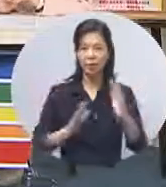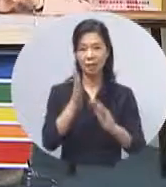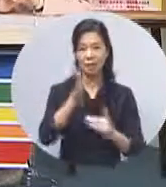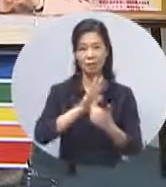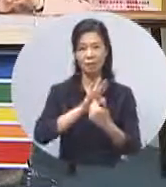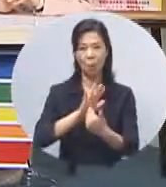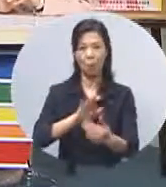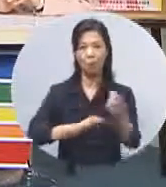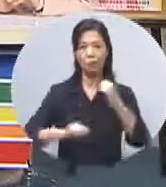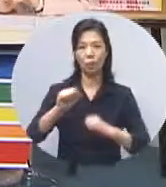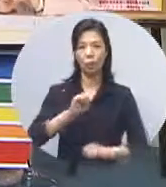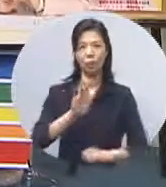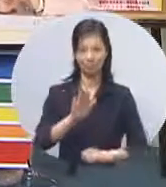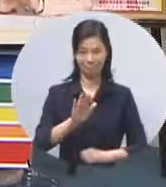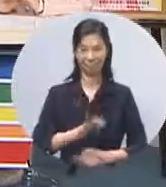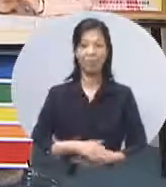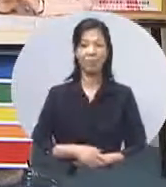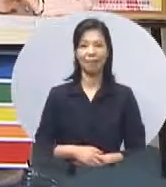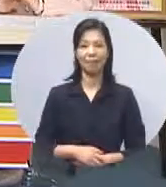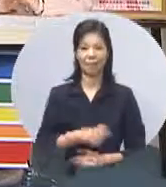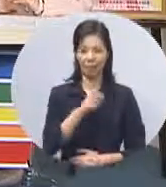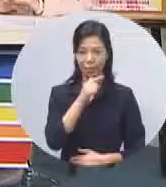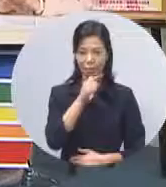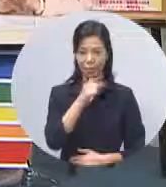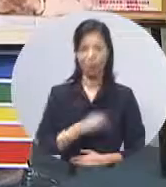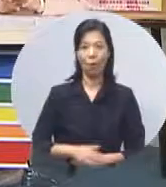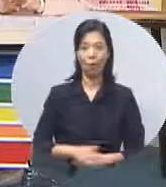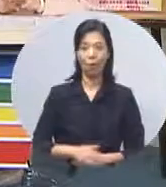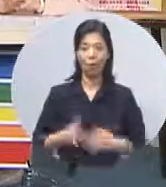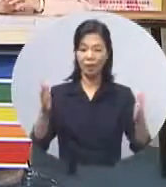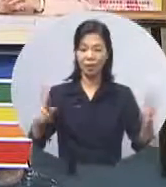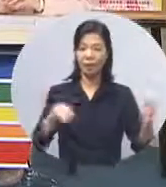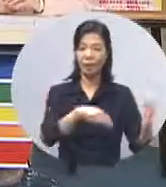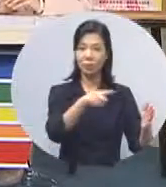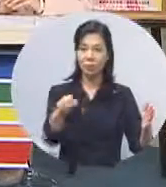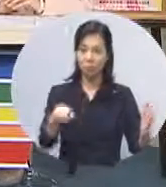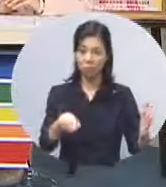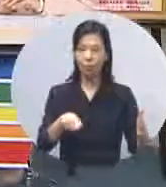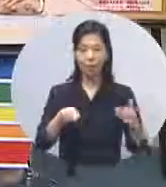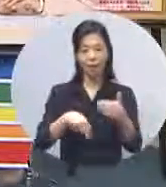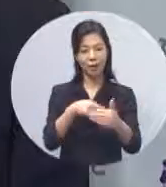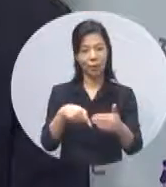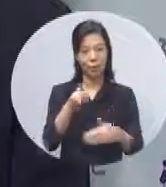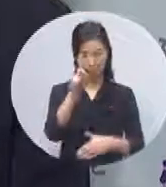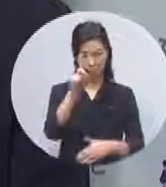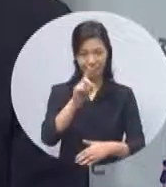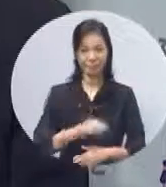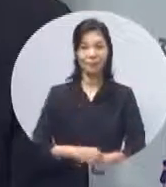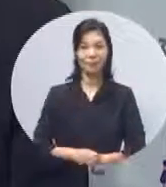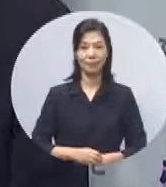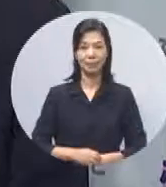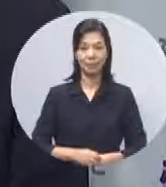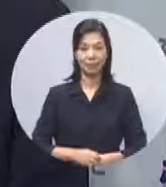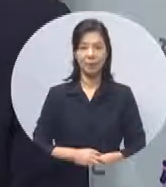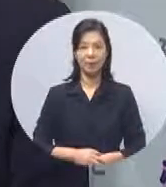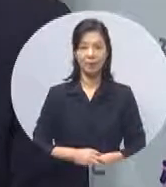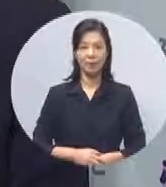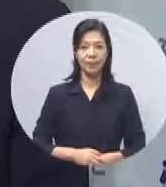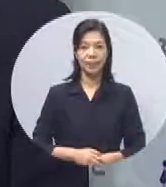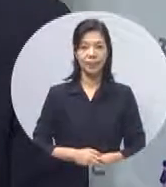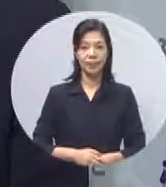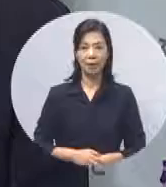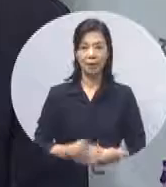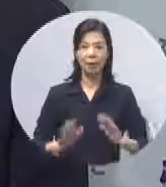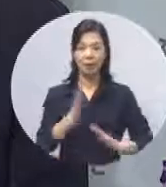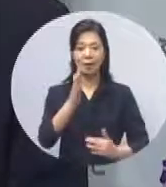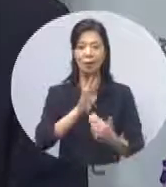うなんですね。期間中は具体的にどのようなことを行っているんですか？ はい、藤沢市消防本部では火